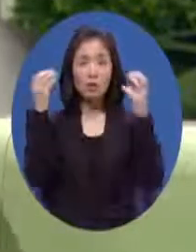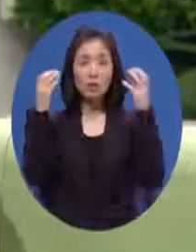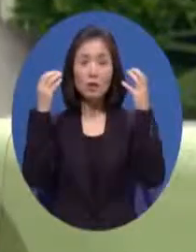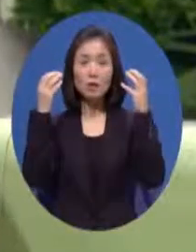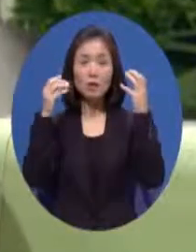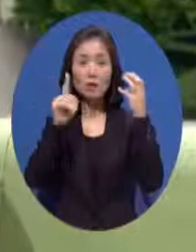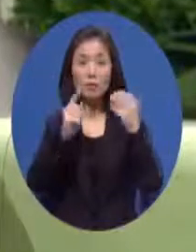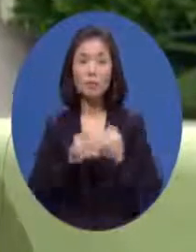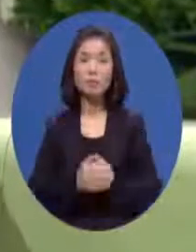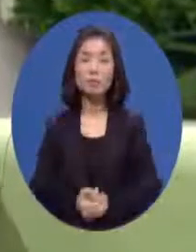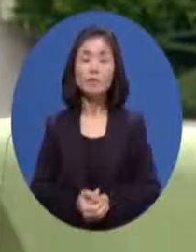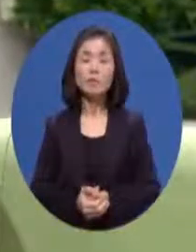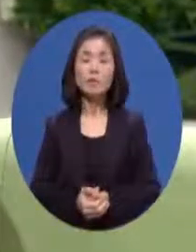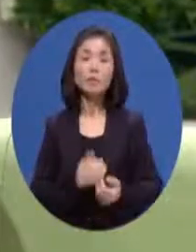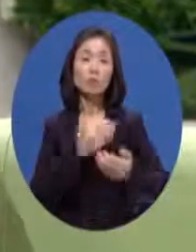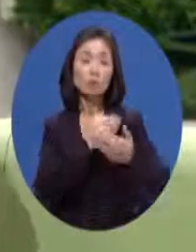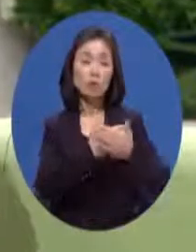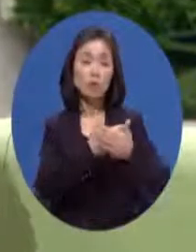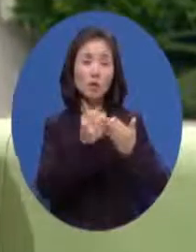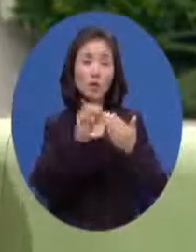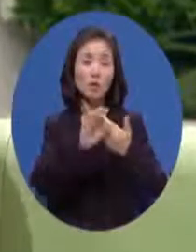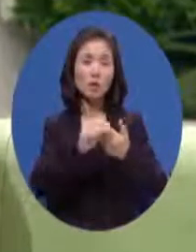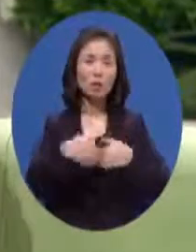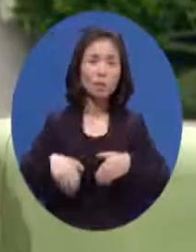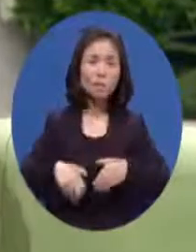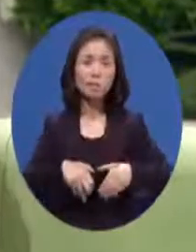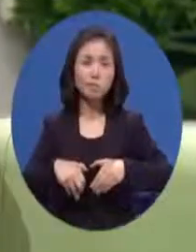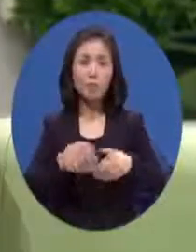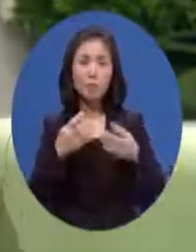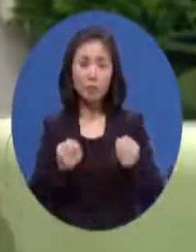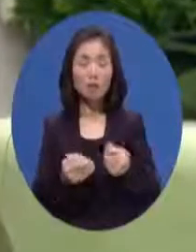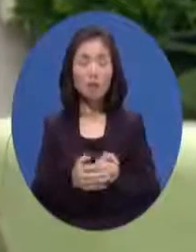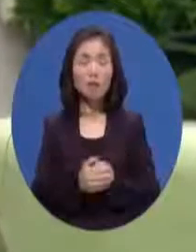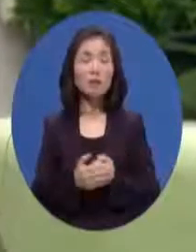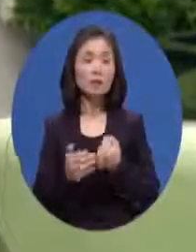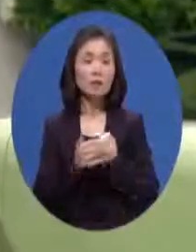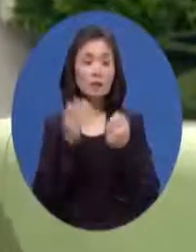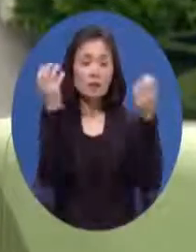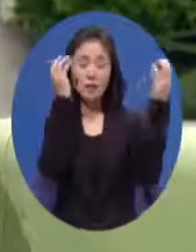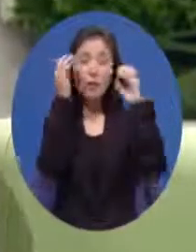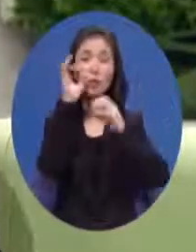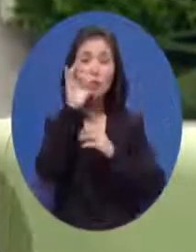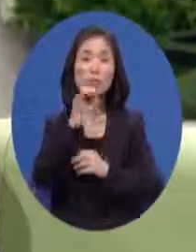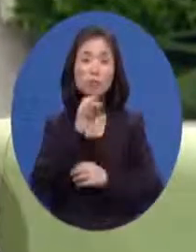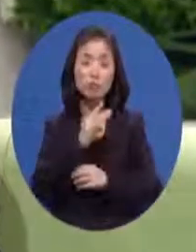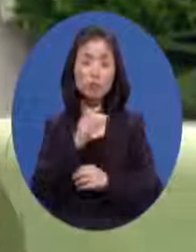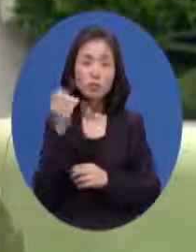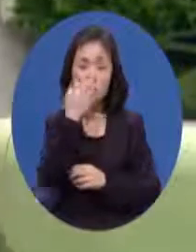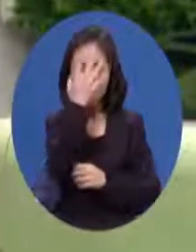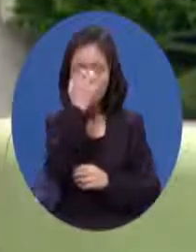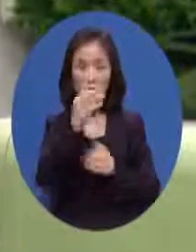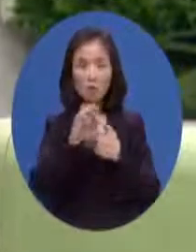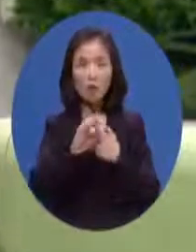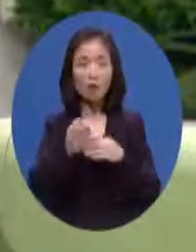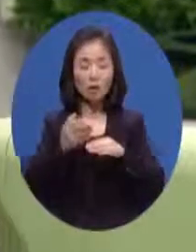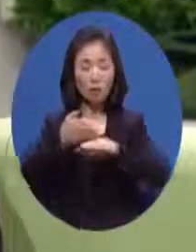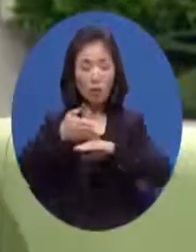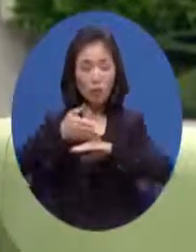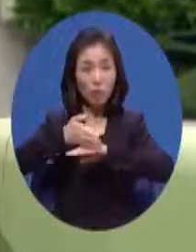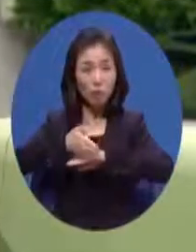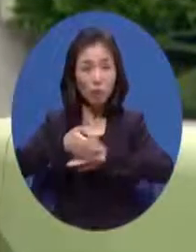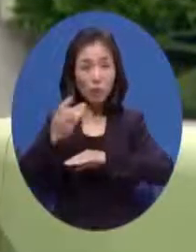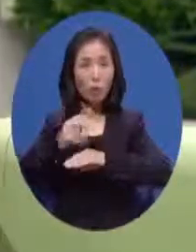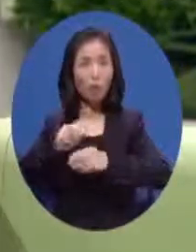어린아이들 같은 경우에는 불안하면 안절부절 되게 많이 해요. 그러니까 산만해 보이고 우울하면 또 굉장히 느려지거나